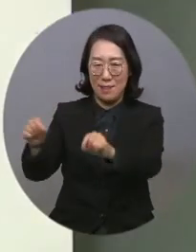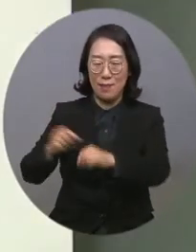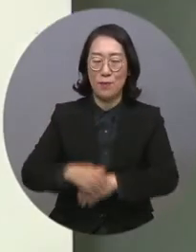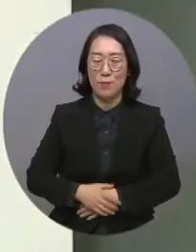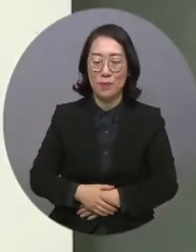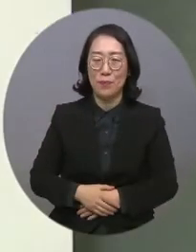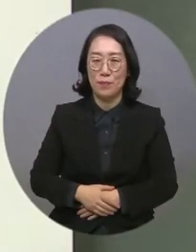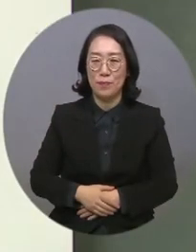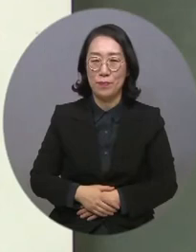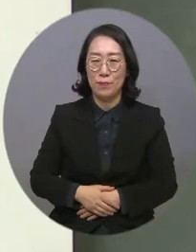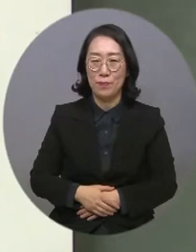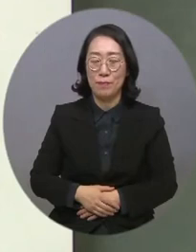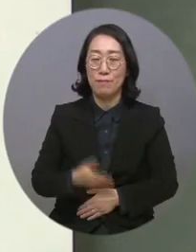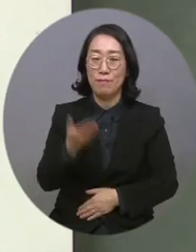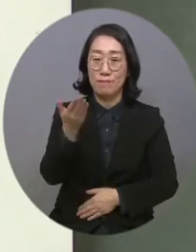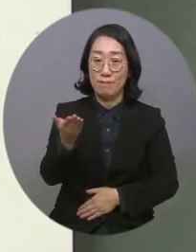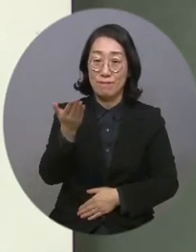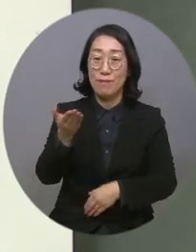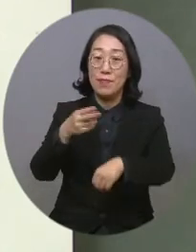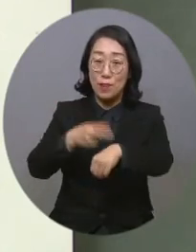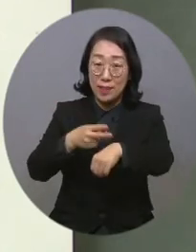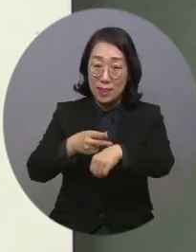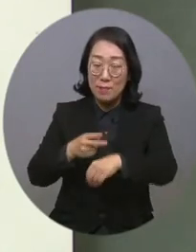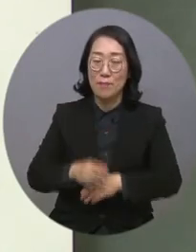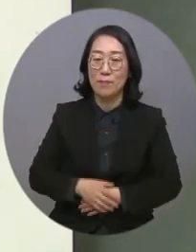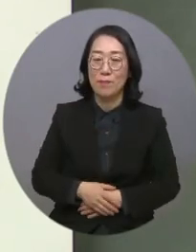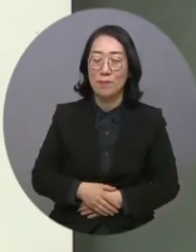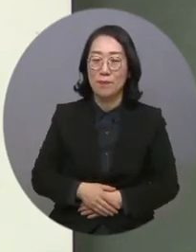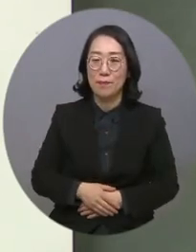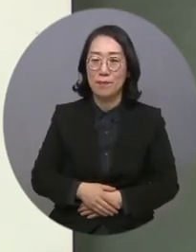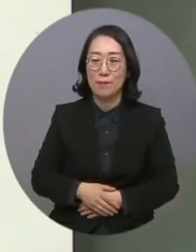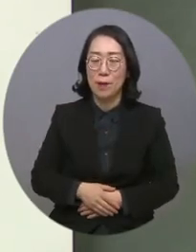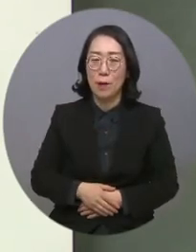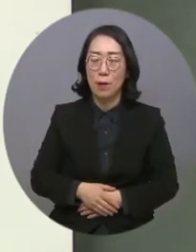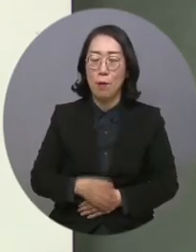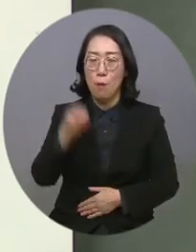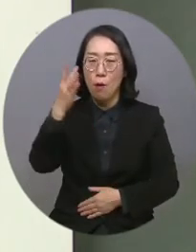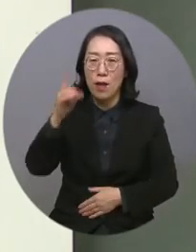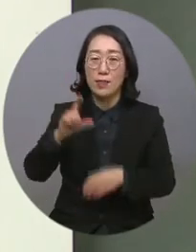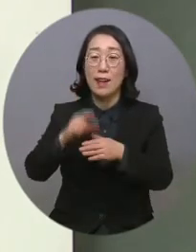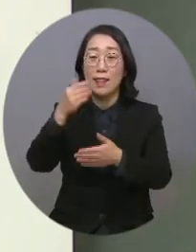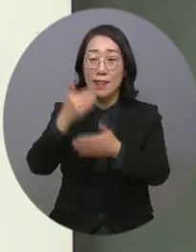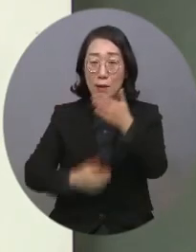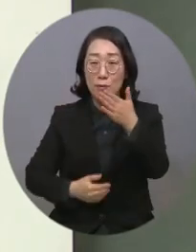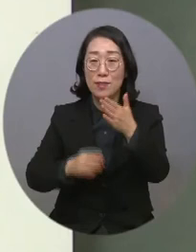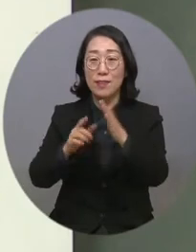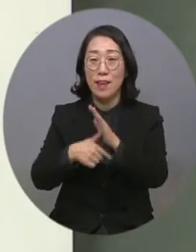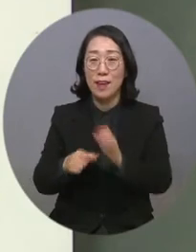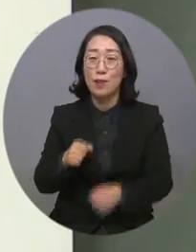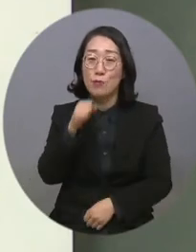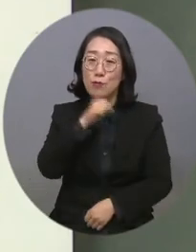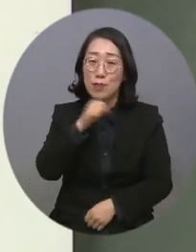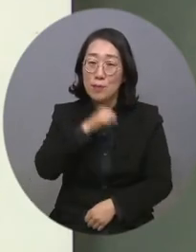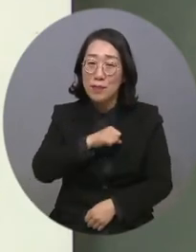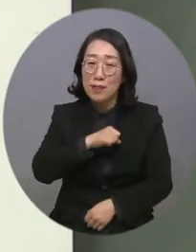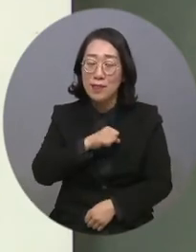저 김규진 교수께서는 그 평소에 시간이 조금 여유가 있다고 하면 취미